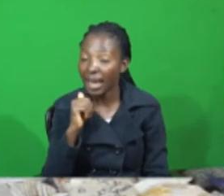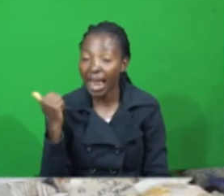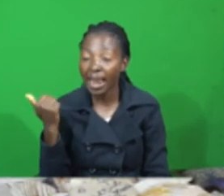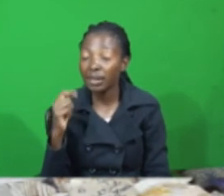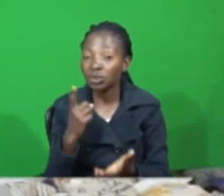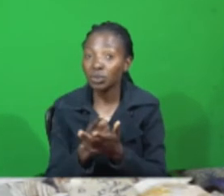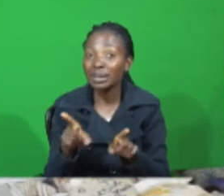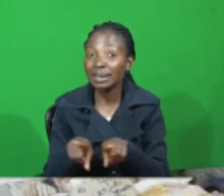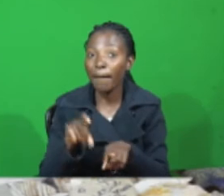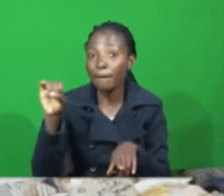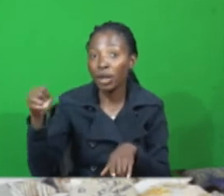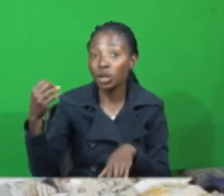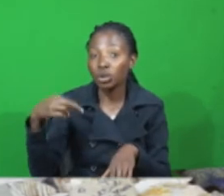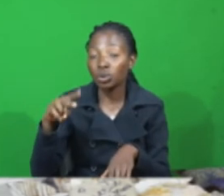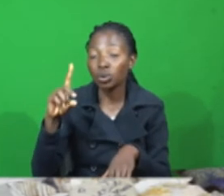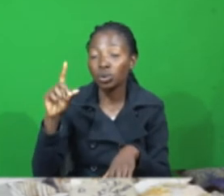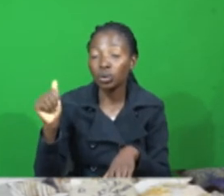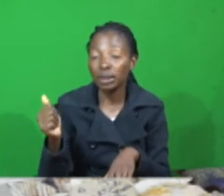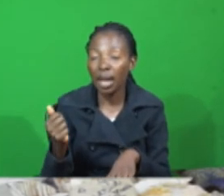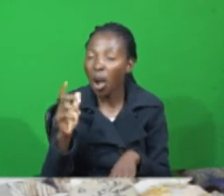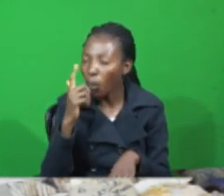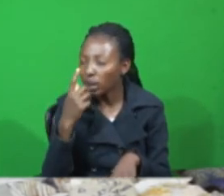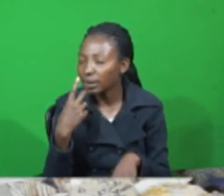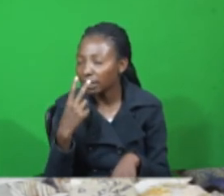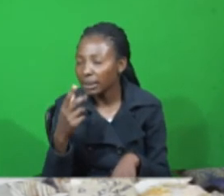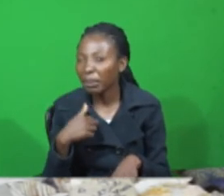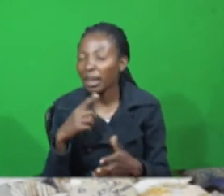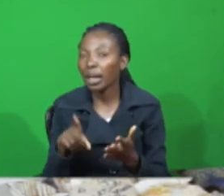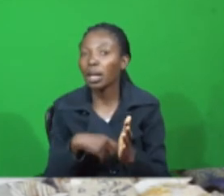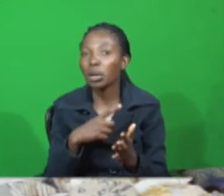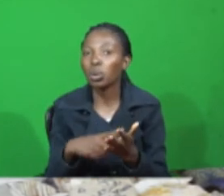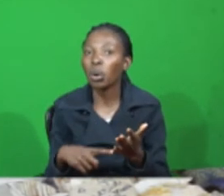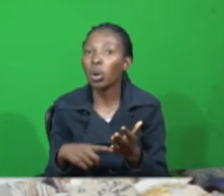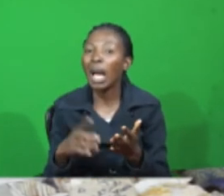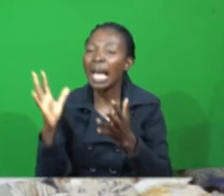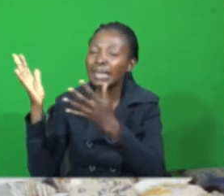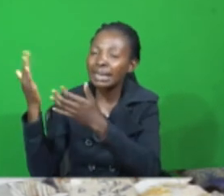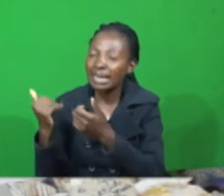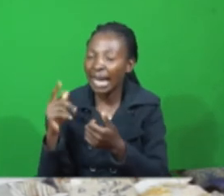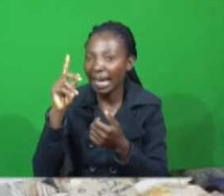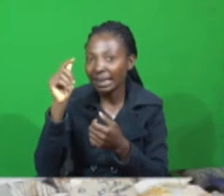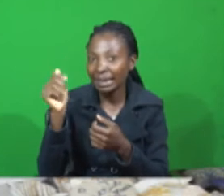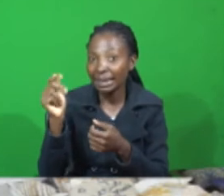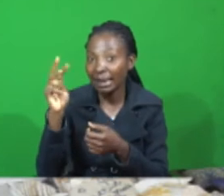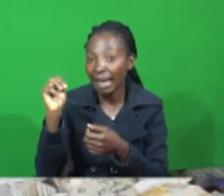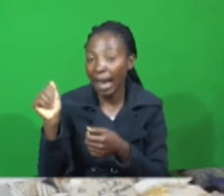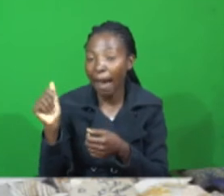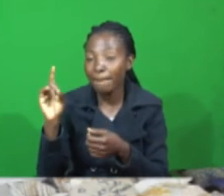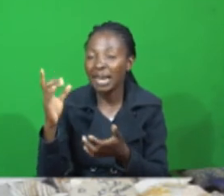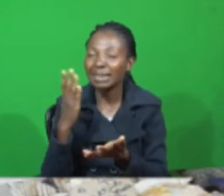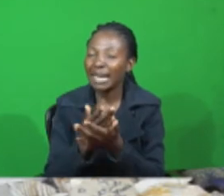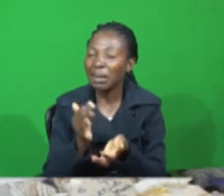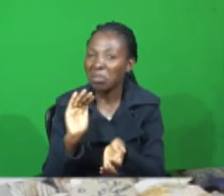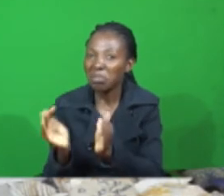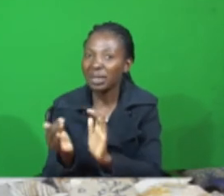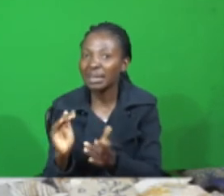Judah. Aona kutadza kwake number 1 akanotora tama. Kwakumuchengeta. Number 2